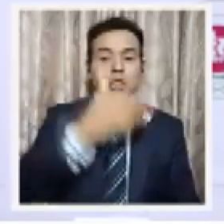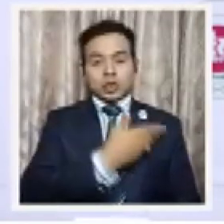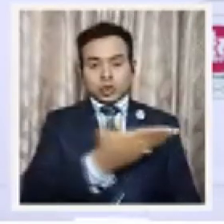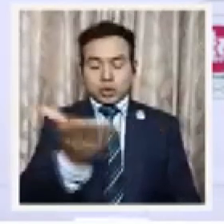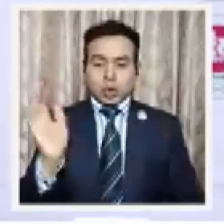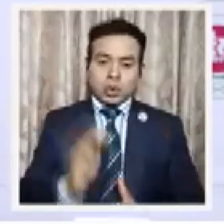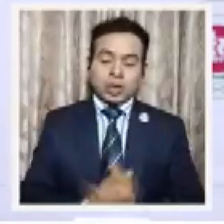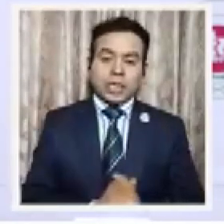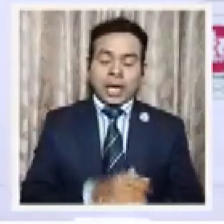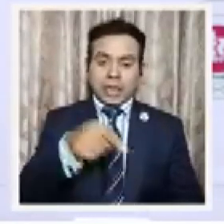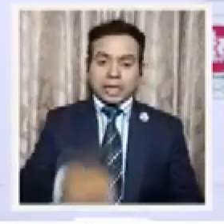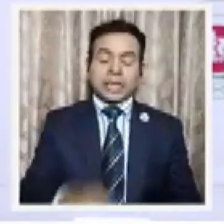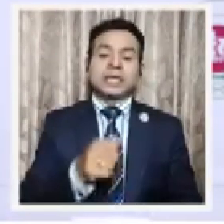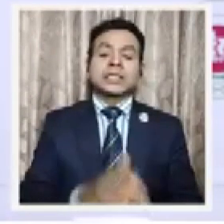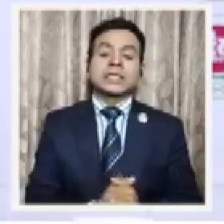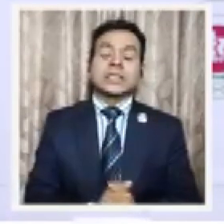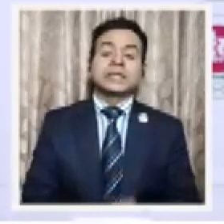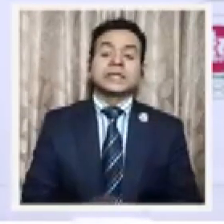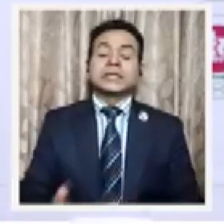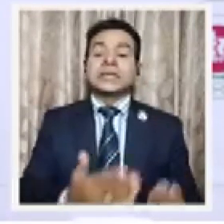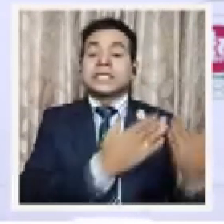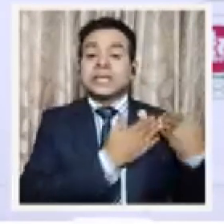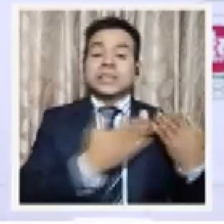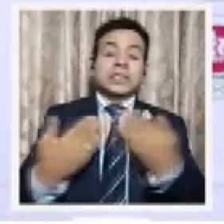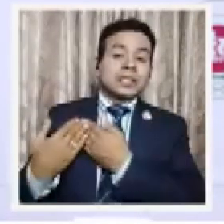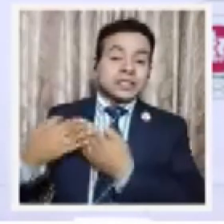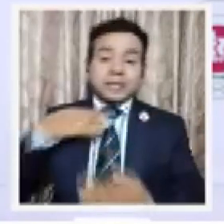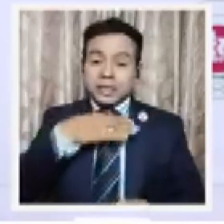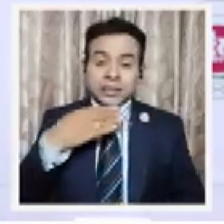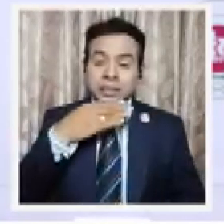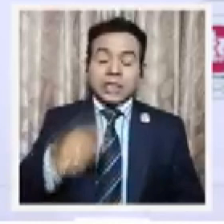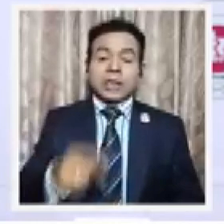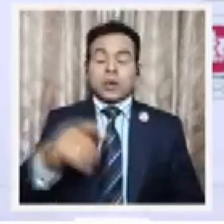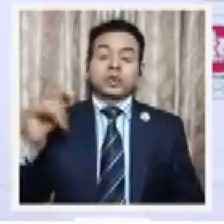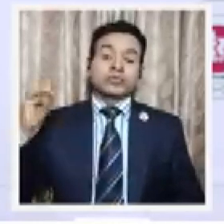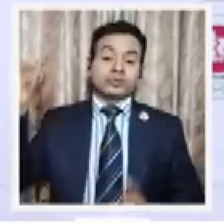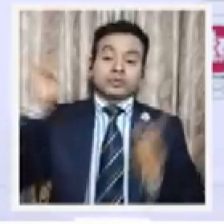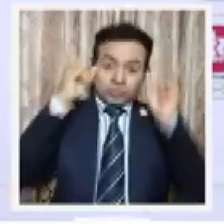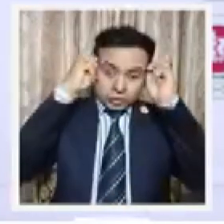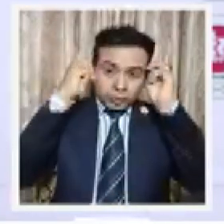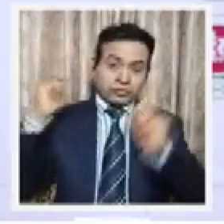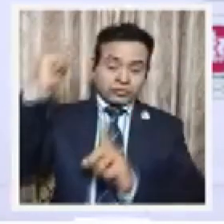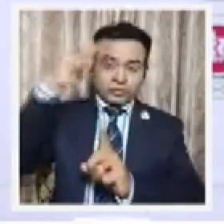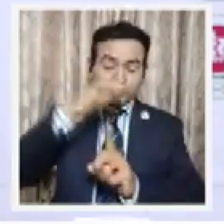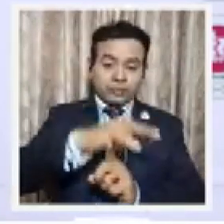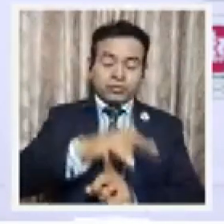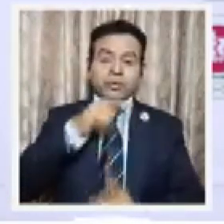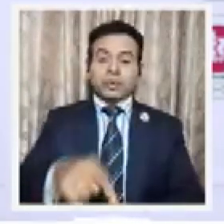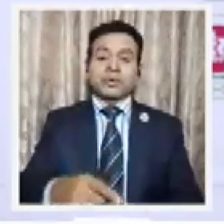দর্শক মণ্ডলী, প্রিয় সাংবাদিক ভাই ও বোনেরা, দেশি এবং প্রবাসী ভাই ও বোনেরা, আজ মুসলিম উম্মার একটি পবিত্র